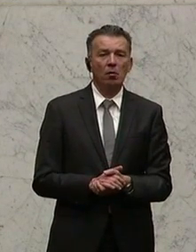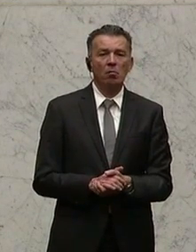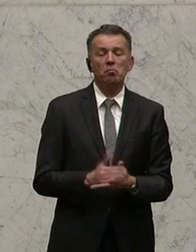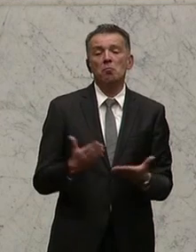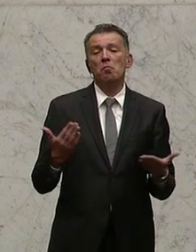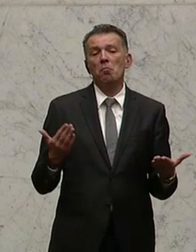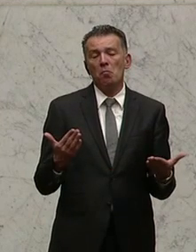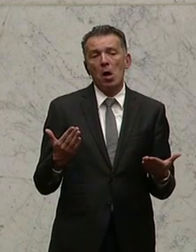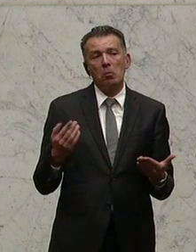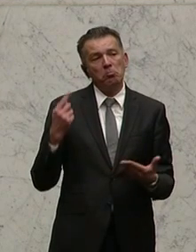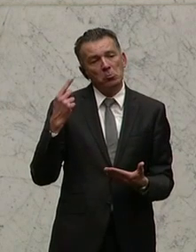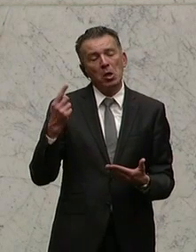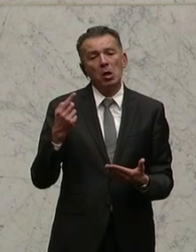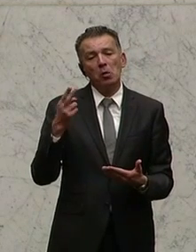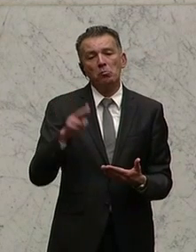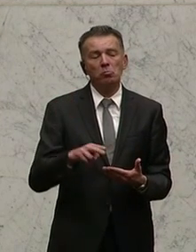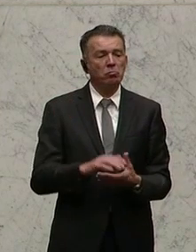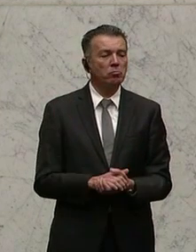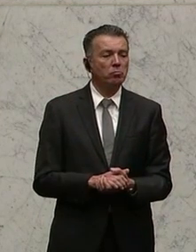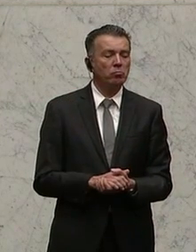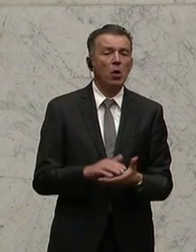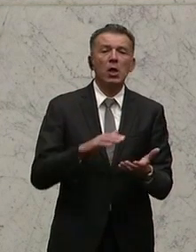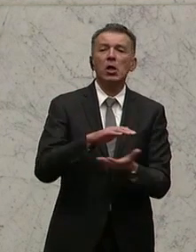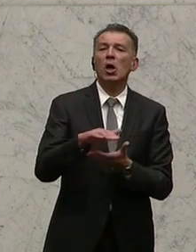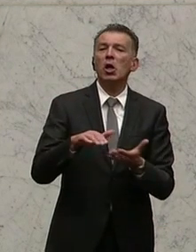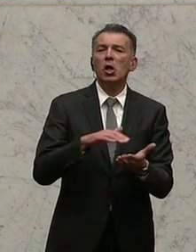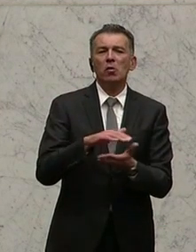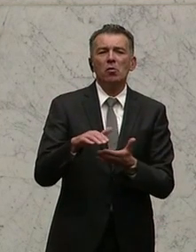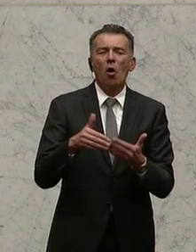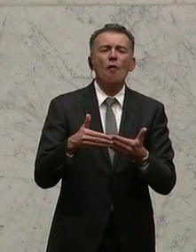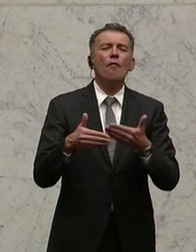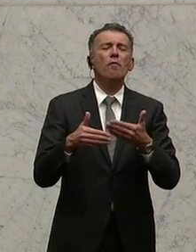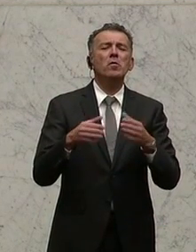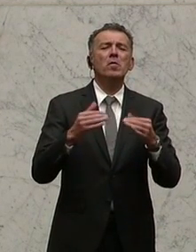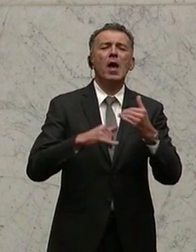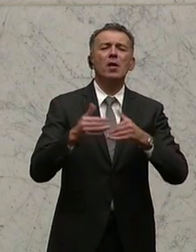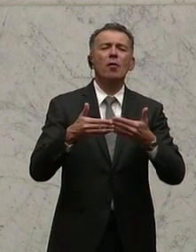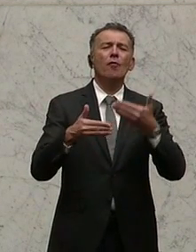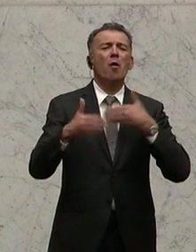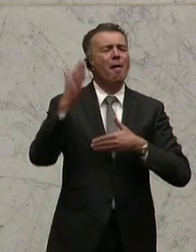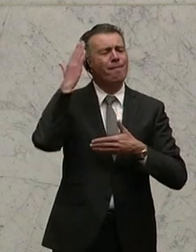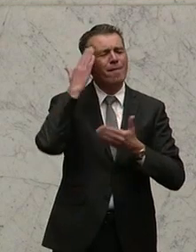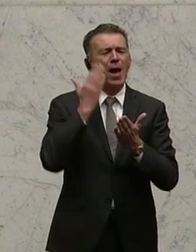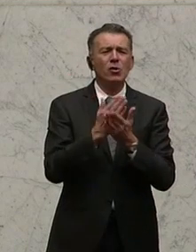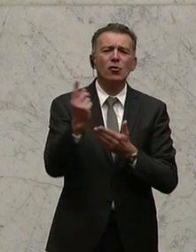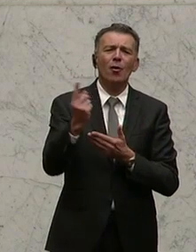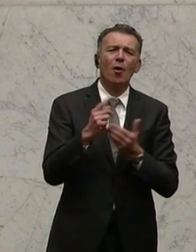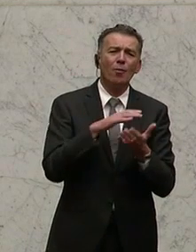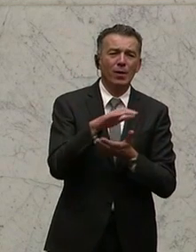Einschätzung, wonach sich Krisen mit einem Vorlauf von circa 10 Jahren ankündigen würden. Dies hat